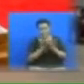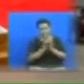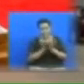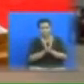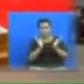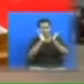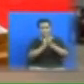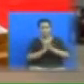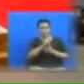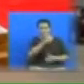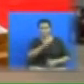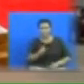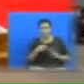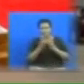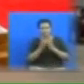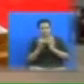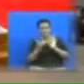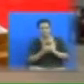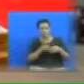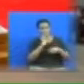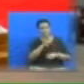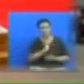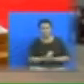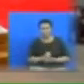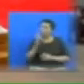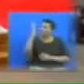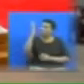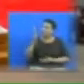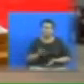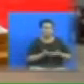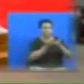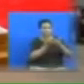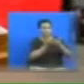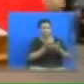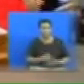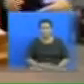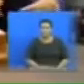Tanzania kwa mujibu wa sheria iliyowekwa. Ewe Mwenyezi Mungu nisaidie.